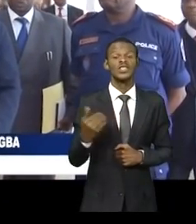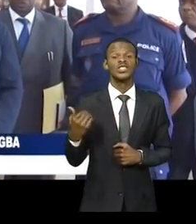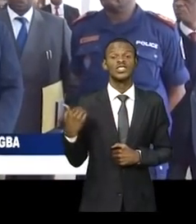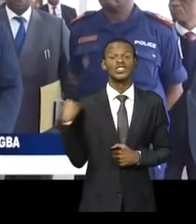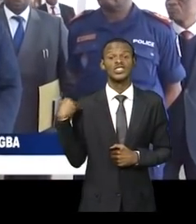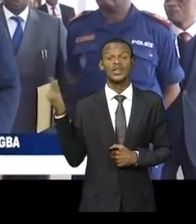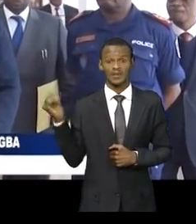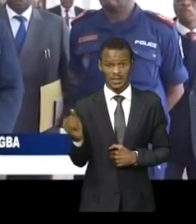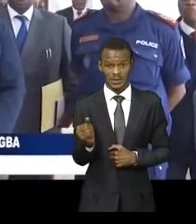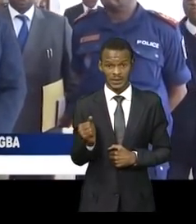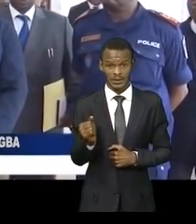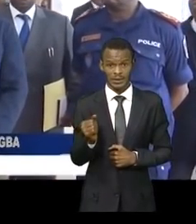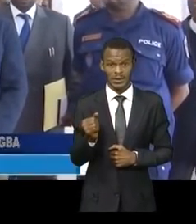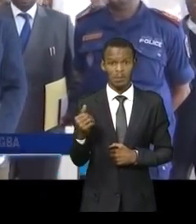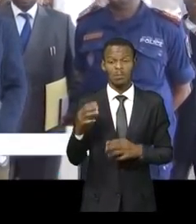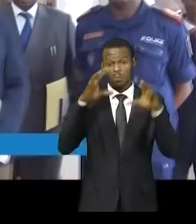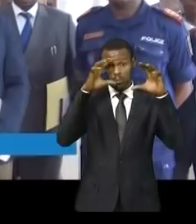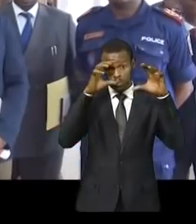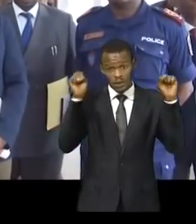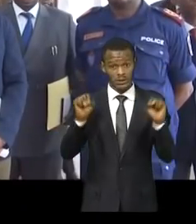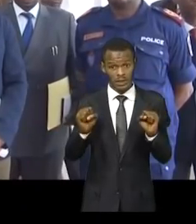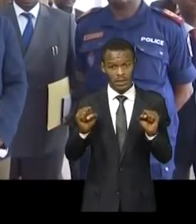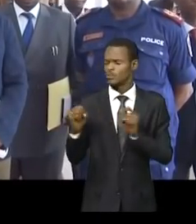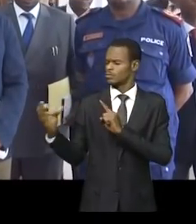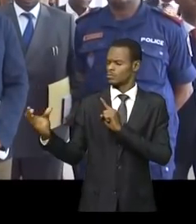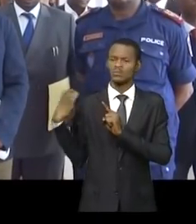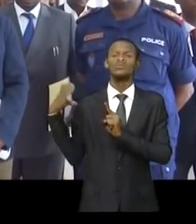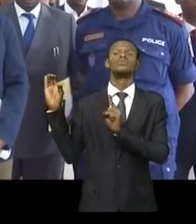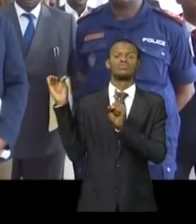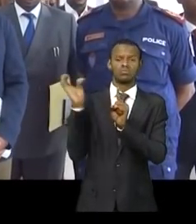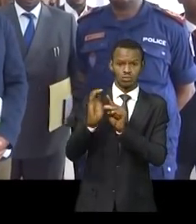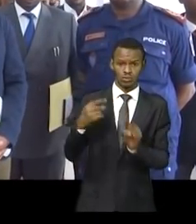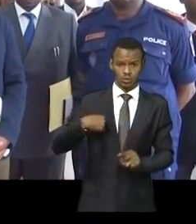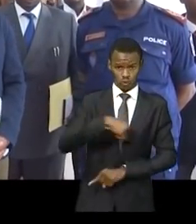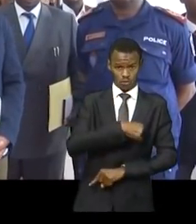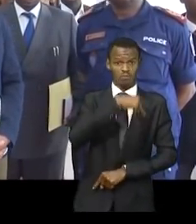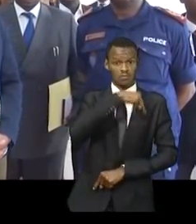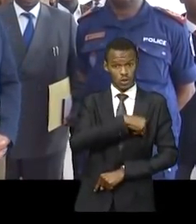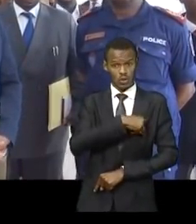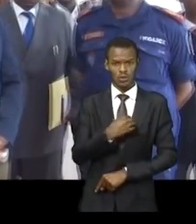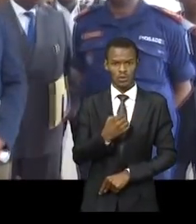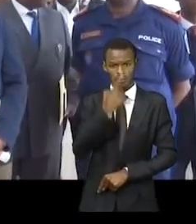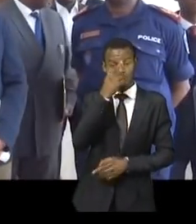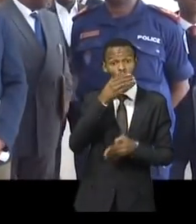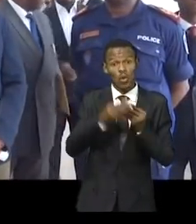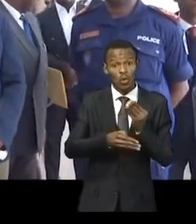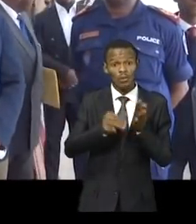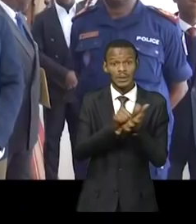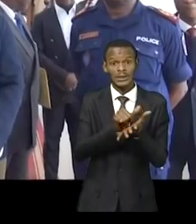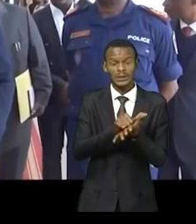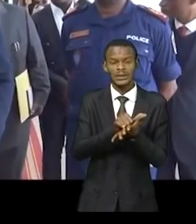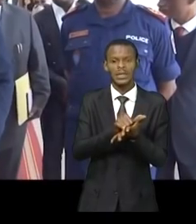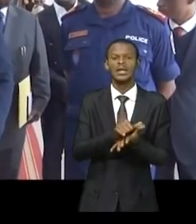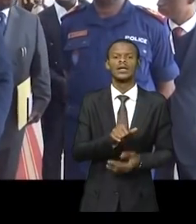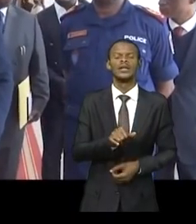nationale congolaise nous a confié une mission. Et pour y aller, nous devons nous approcher des sages. Hier, nous étions reçus